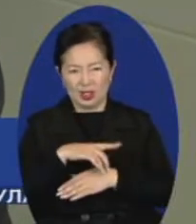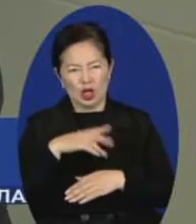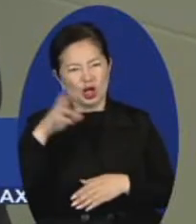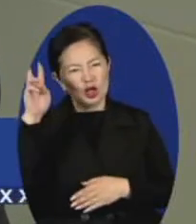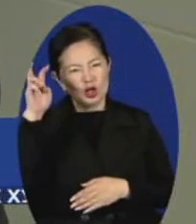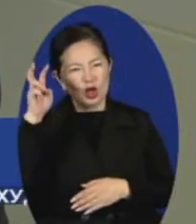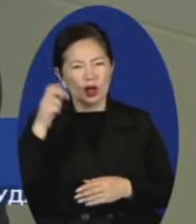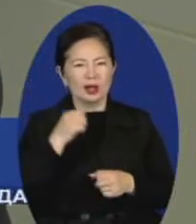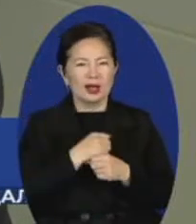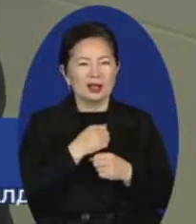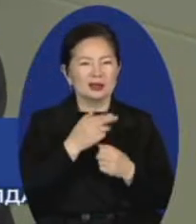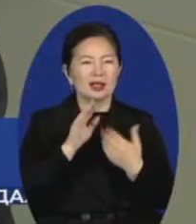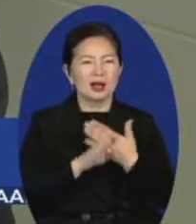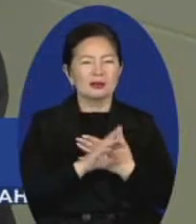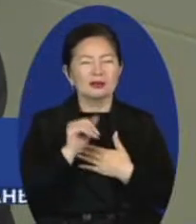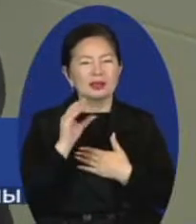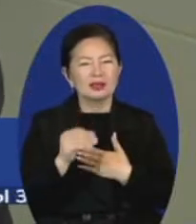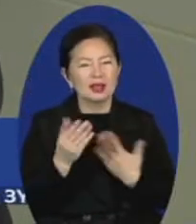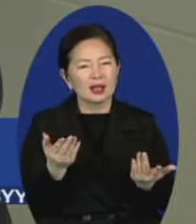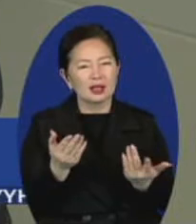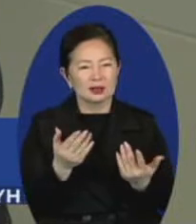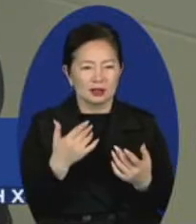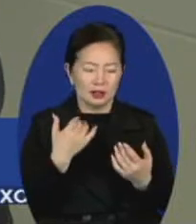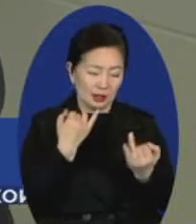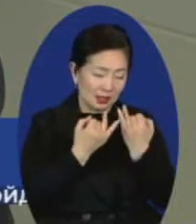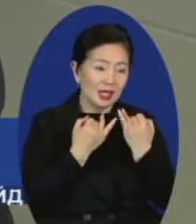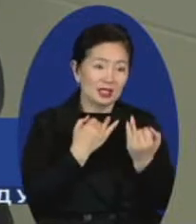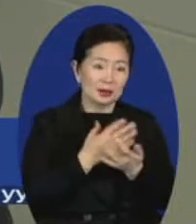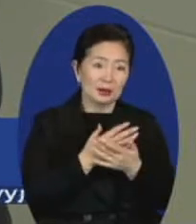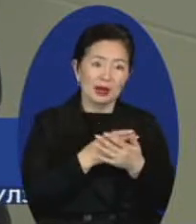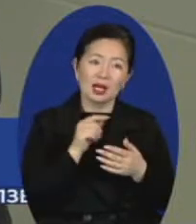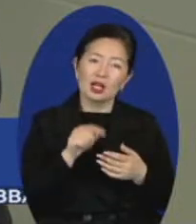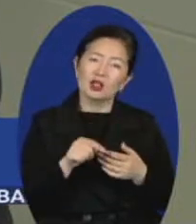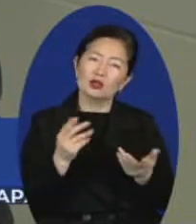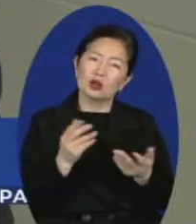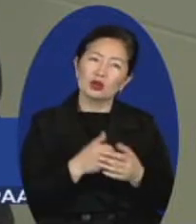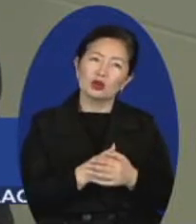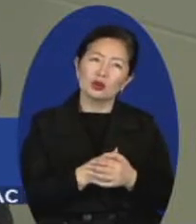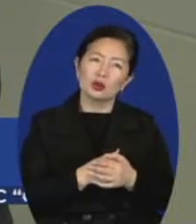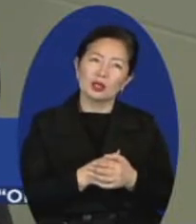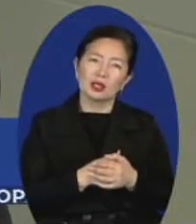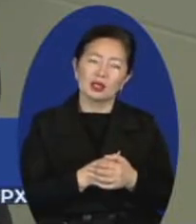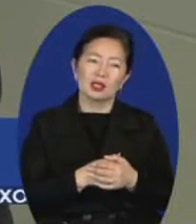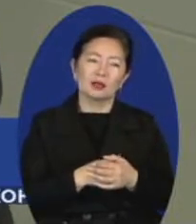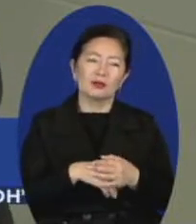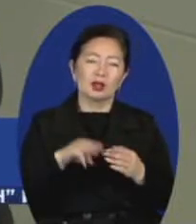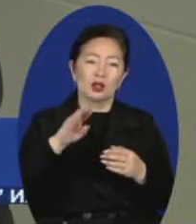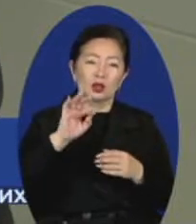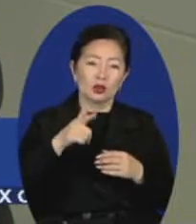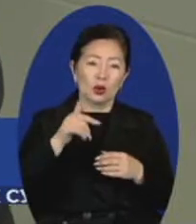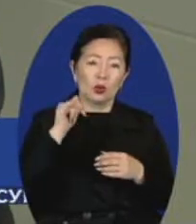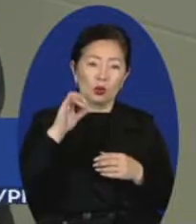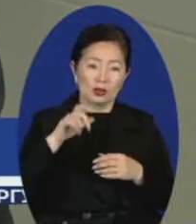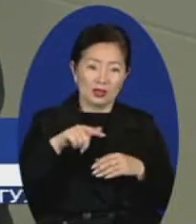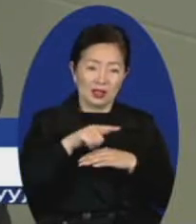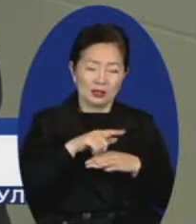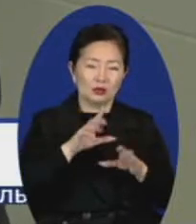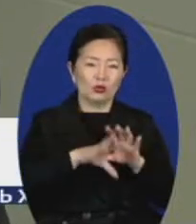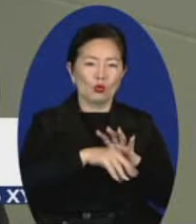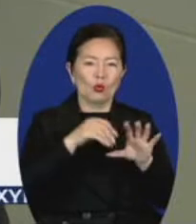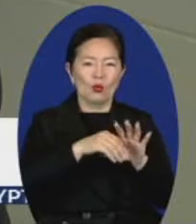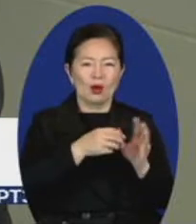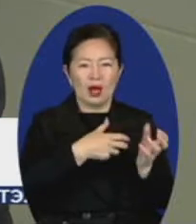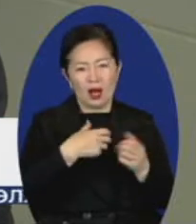ямар технологи ямар аргаар шийдэх үү гэдэг бол бас ярилцж байгаа. А энд бол тог устай газар нь бол сорулах